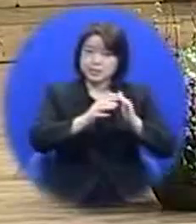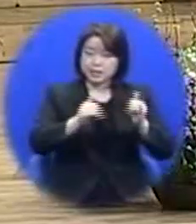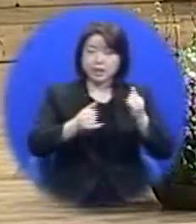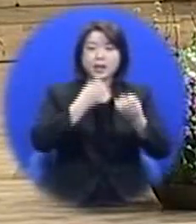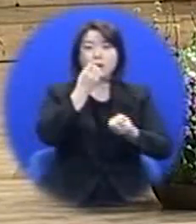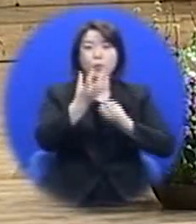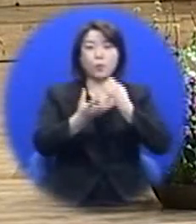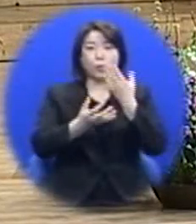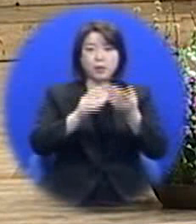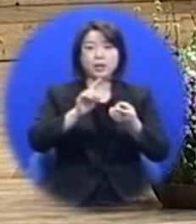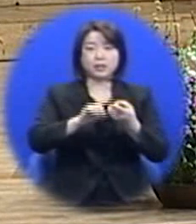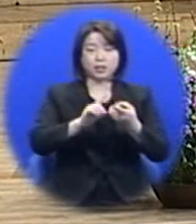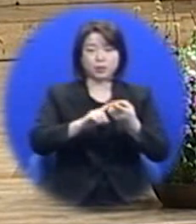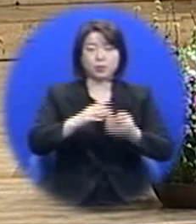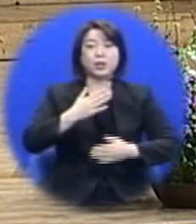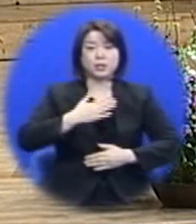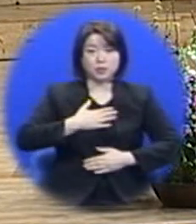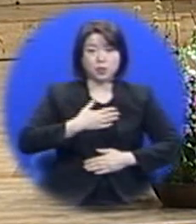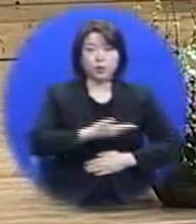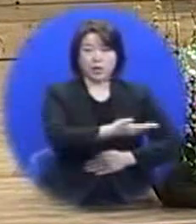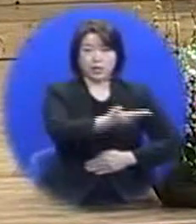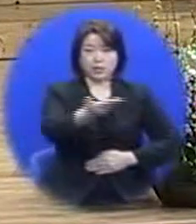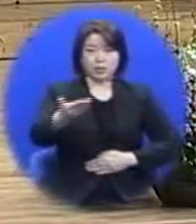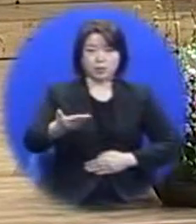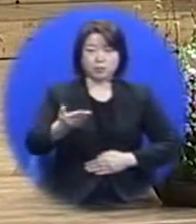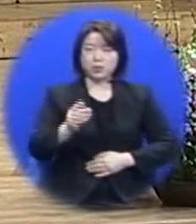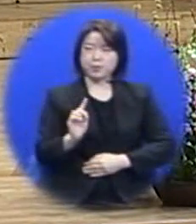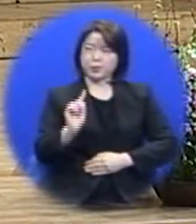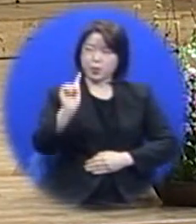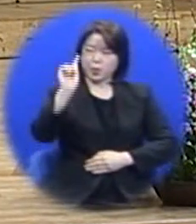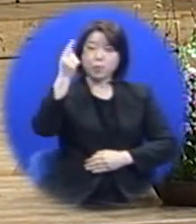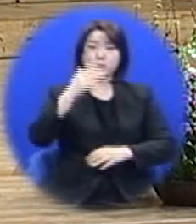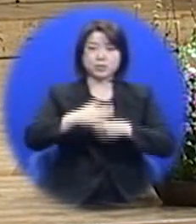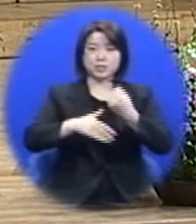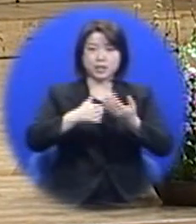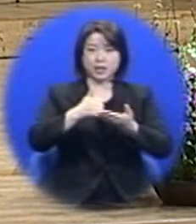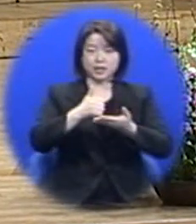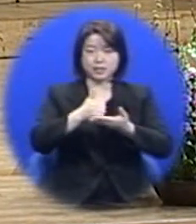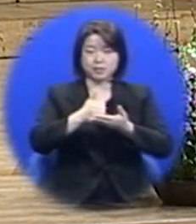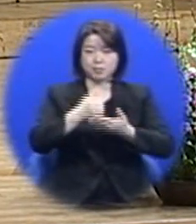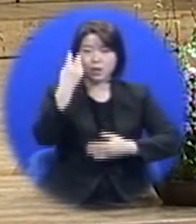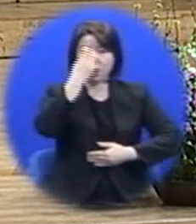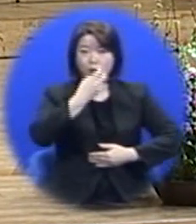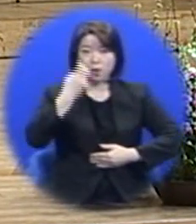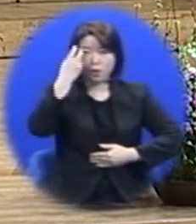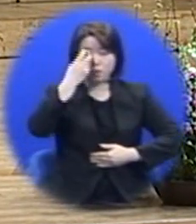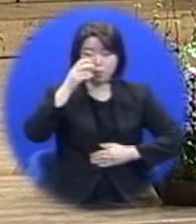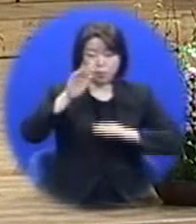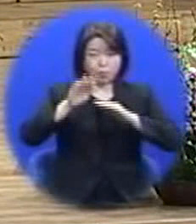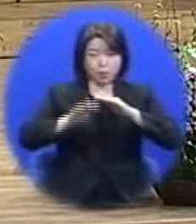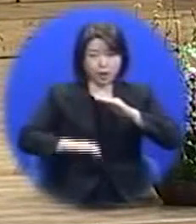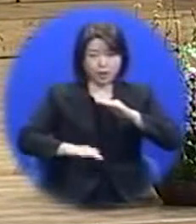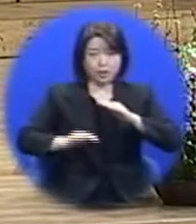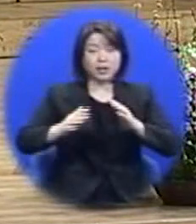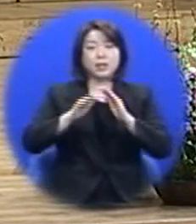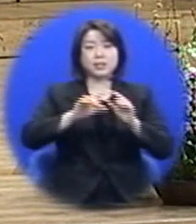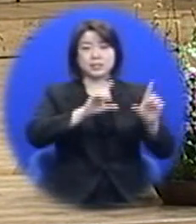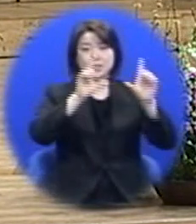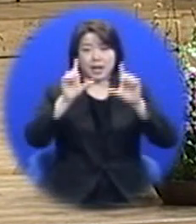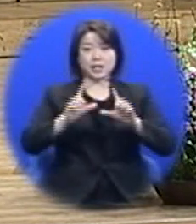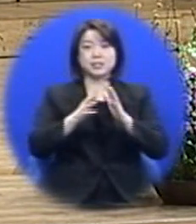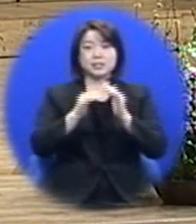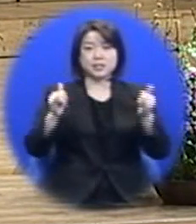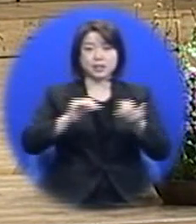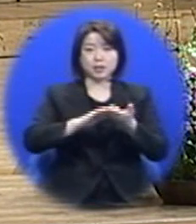고백대로 저와 여러분은 높으신 하나님의 보호 아래 사는 사람입니다.